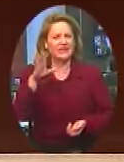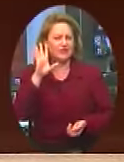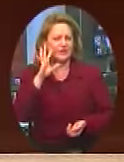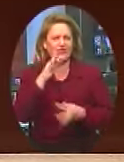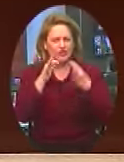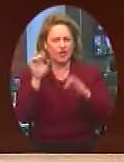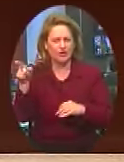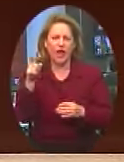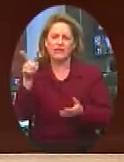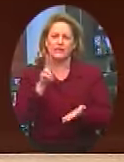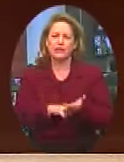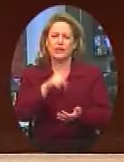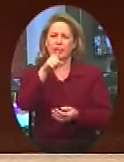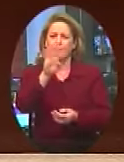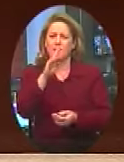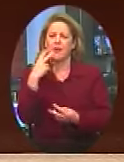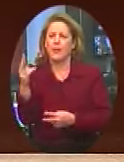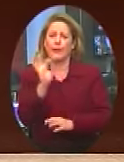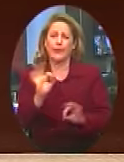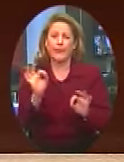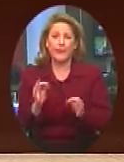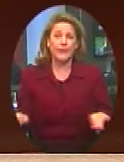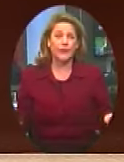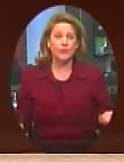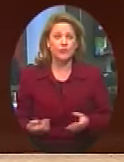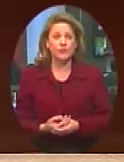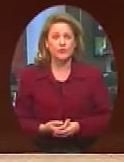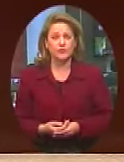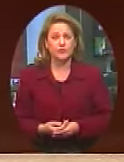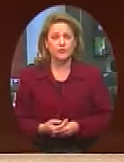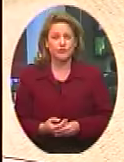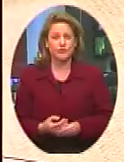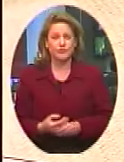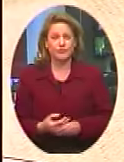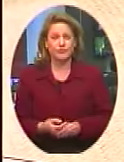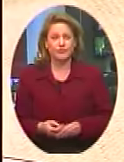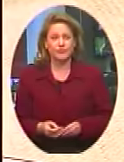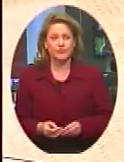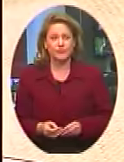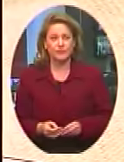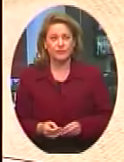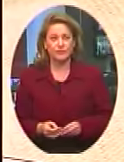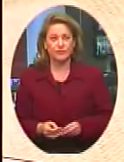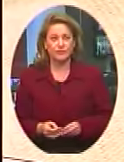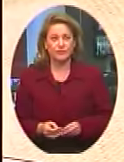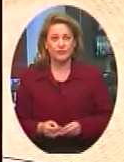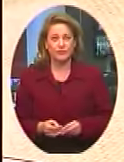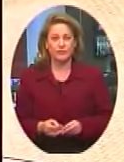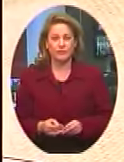לא ענה על השאלות שלך. גם לשאלות שלי. סליחה, אבל נכון, אבל אנחנו מתקדמים. מה לעשות,